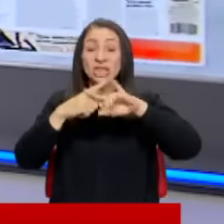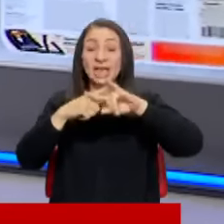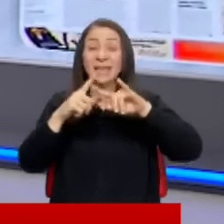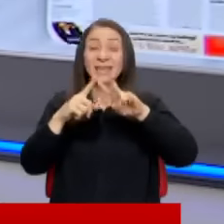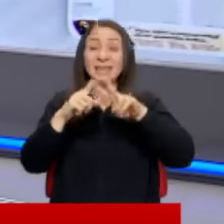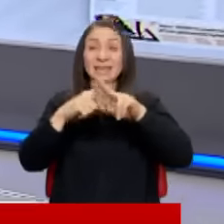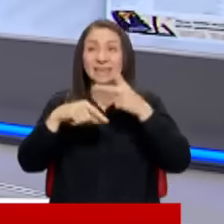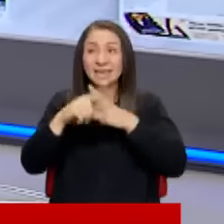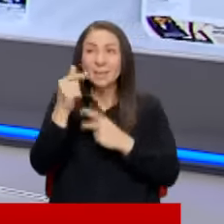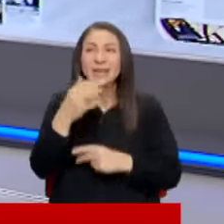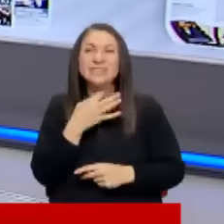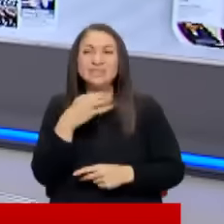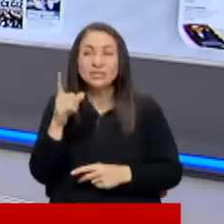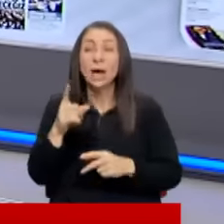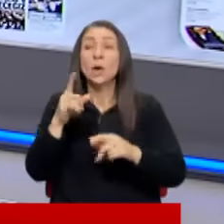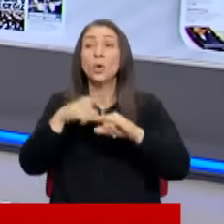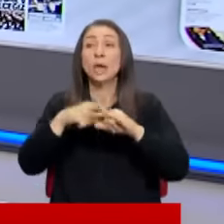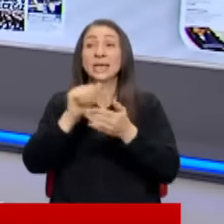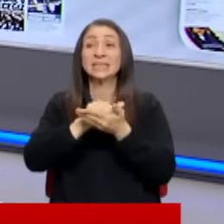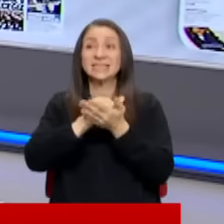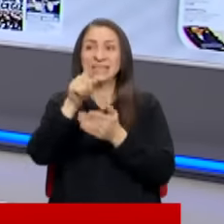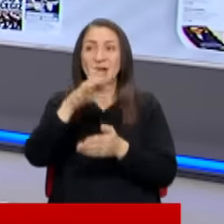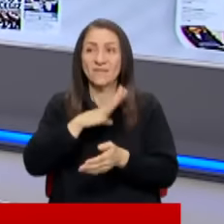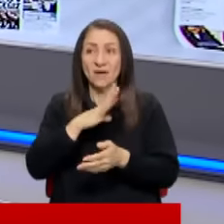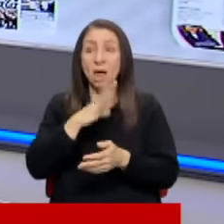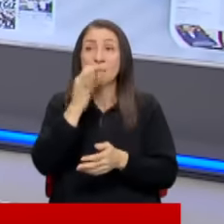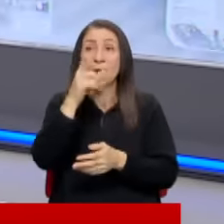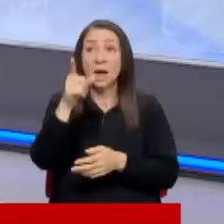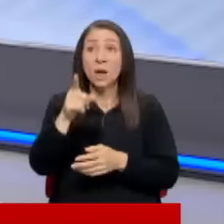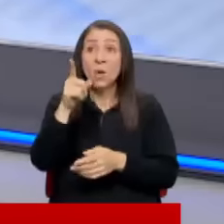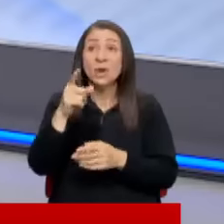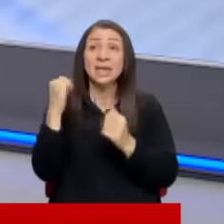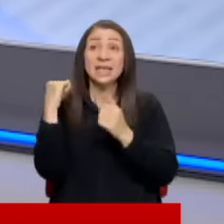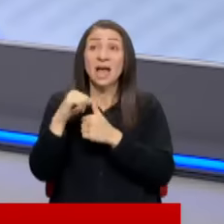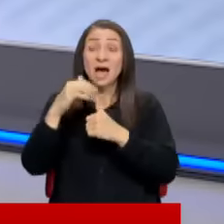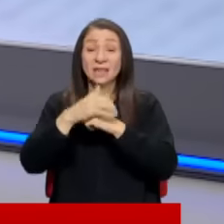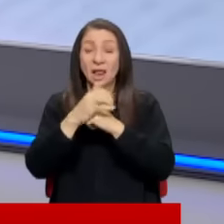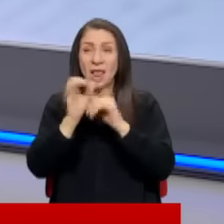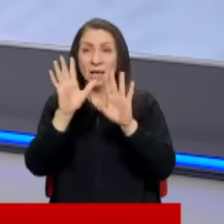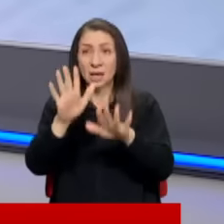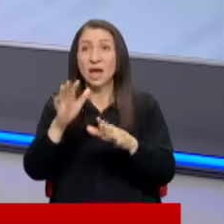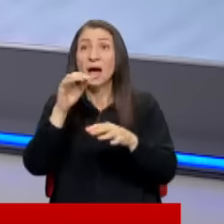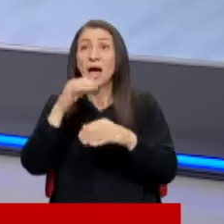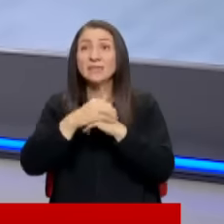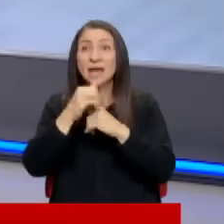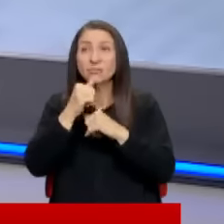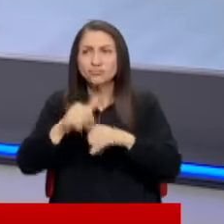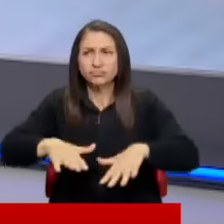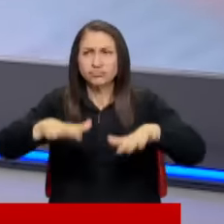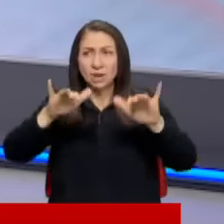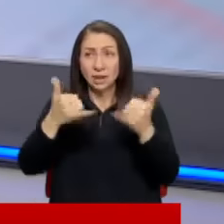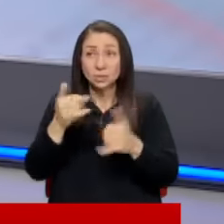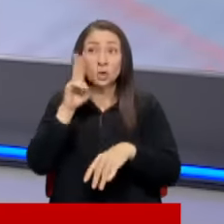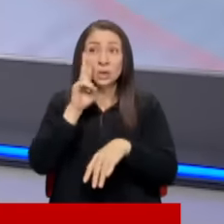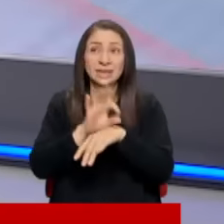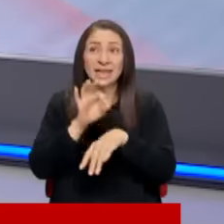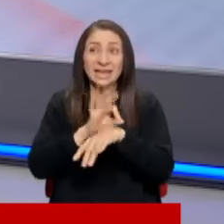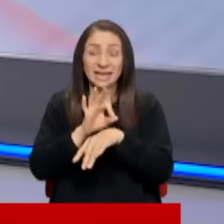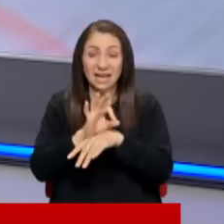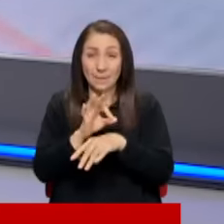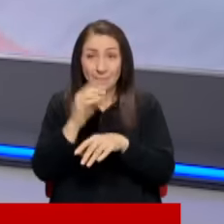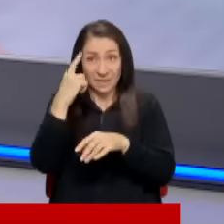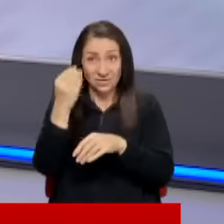Ersoy'dan bir rica edeyim. Hürriyet gazetesinde yer alan o haber ve yine Antalya'da kalalım. Antalya felaketi yaşadı dedik. Son dakika bilgilerini